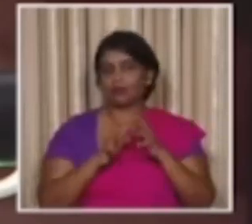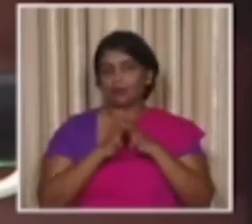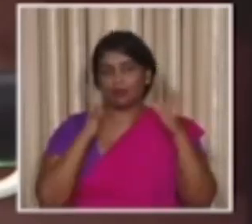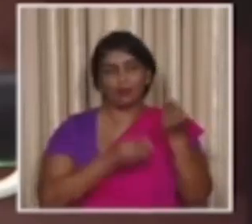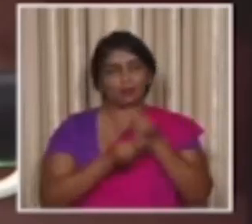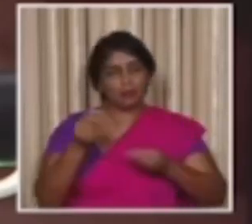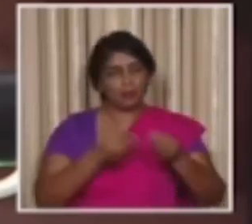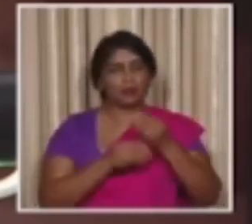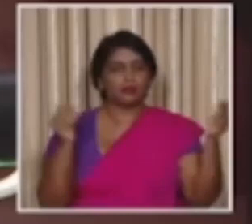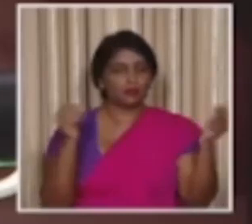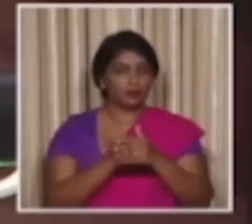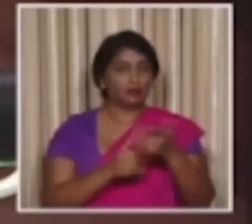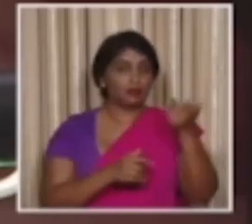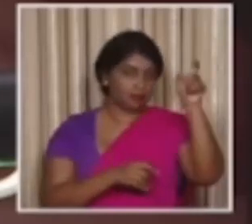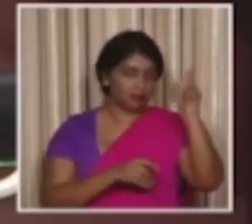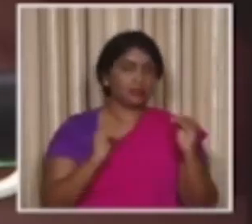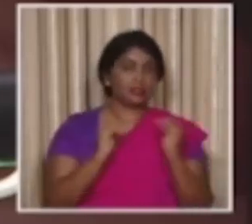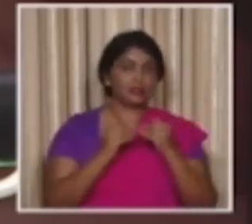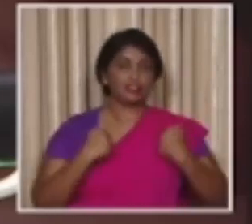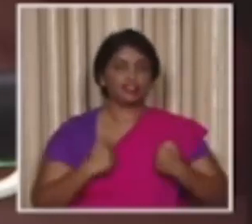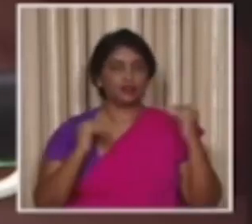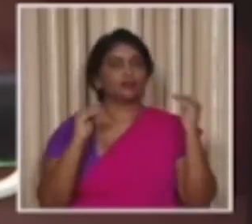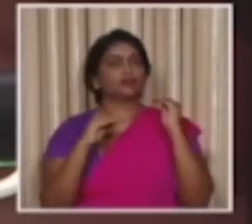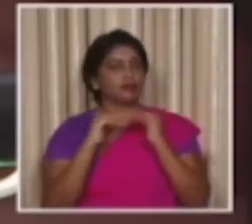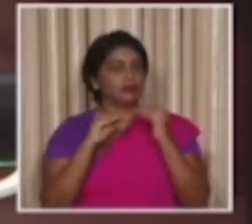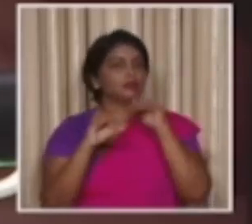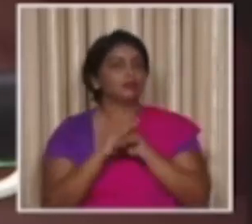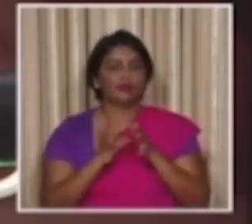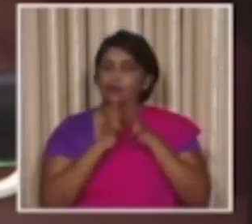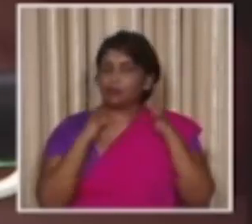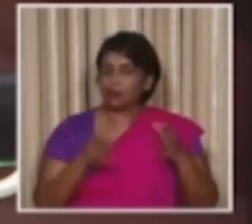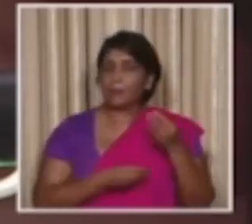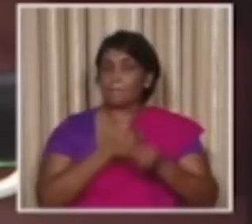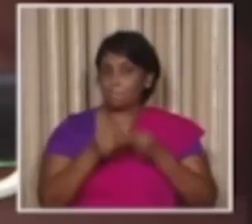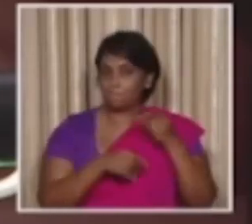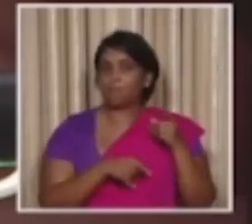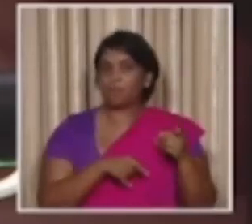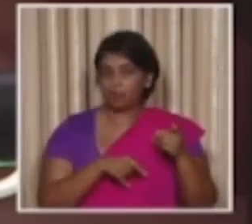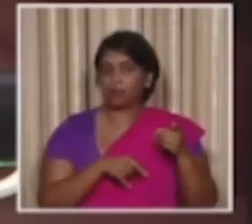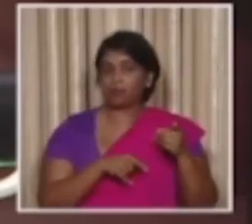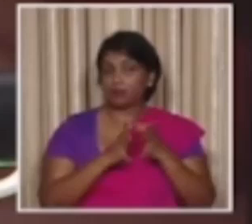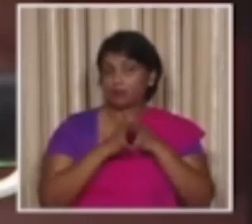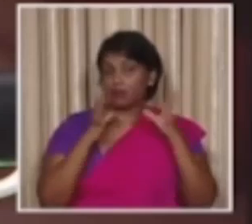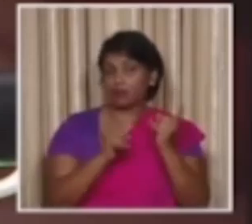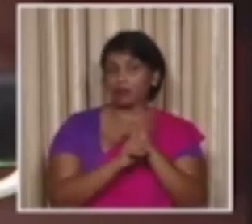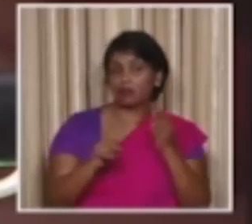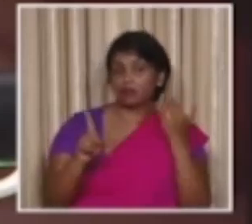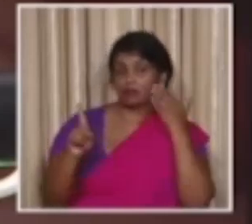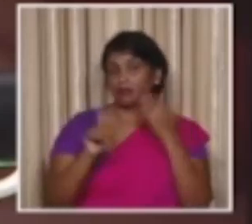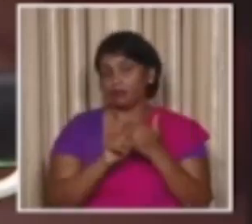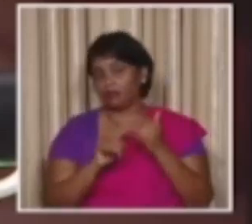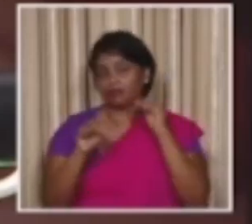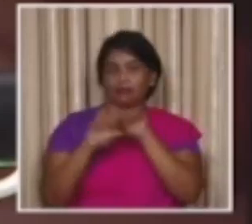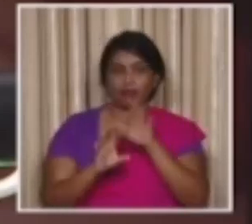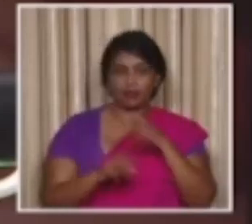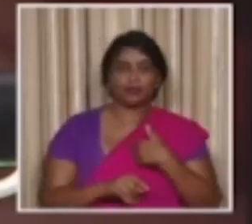ගනුදෙනු පිටිපස්සේ එතුමා සමසභාපතිත්ව ධර්ණ එක පිළිබඳව විශාල ගනුදෙනු වලට එතුමා විශාල ඍජුකමක් ඍජු මැදිහත් වීමක්